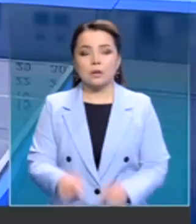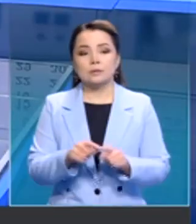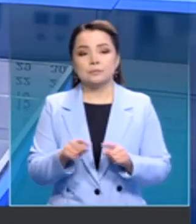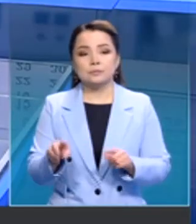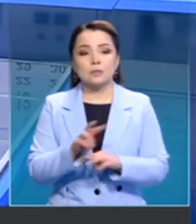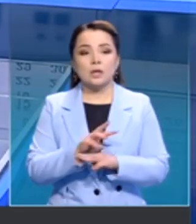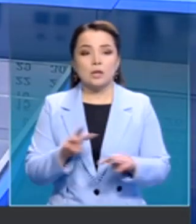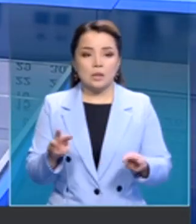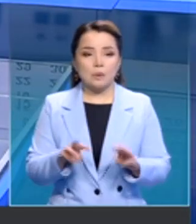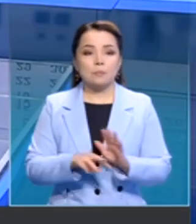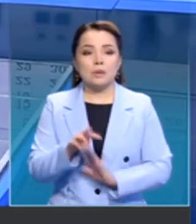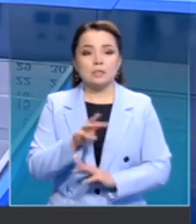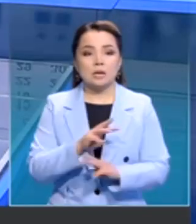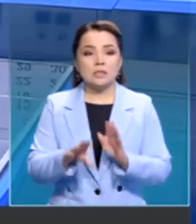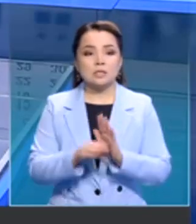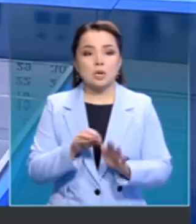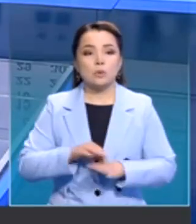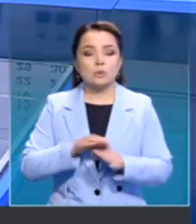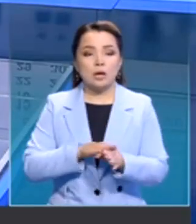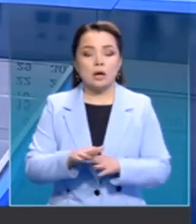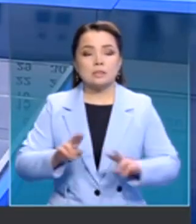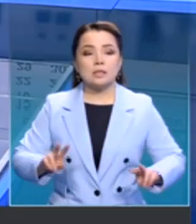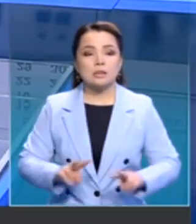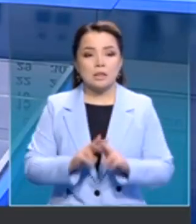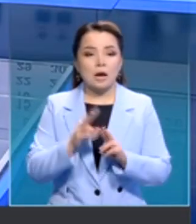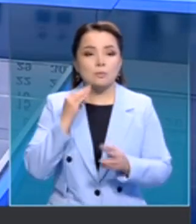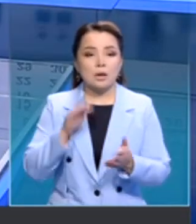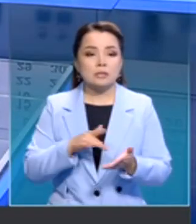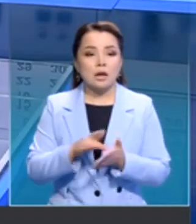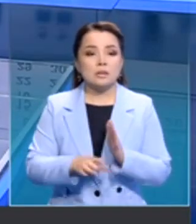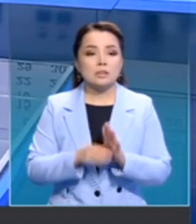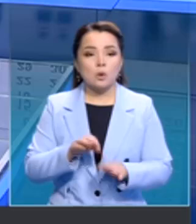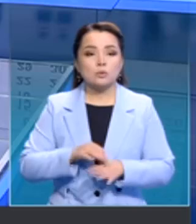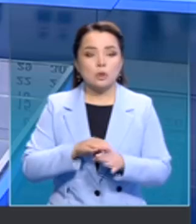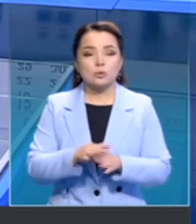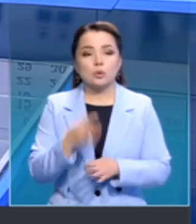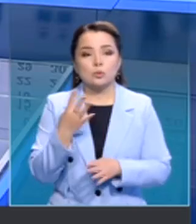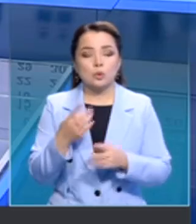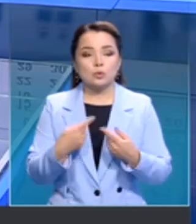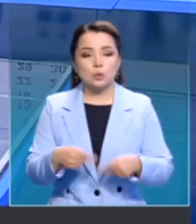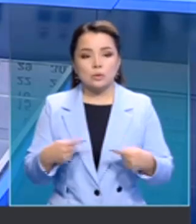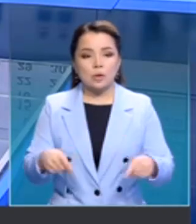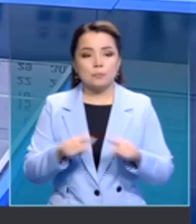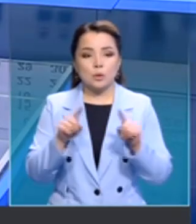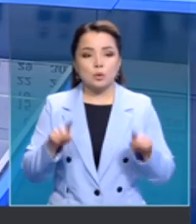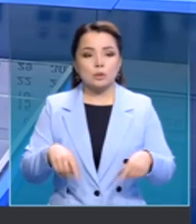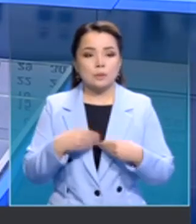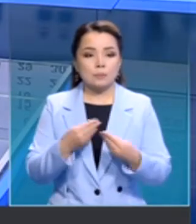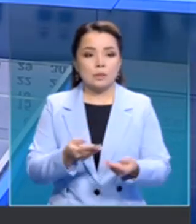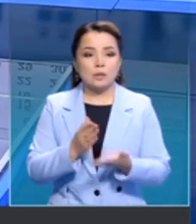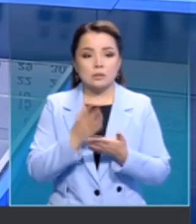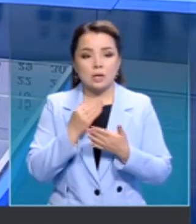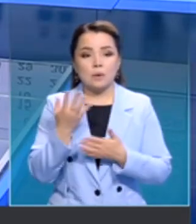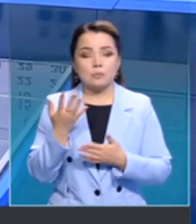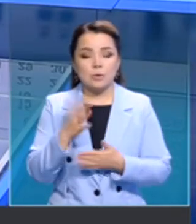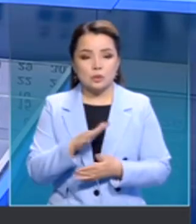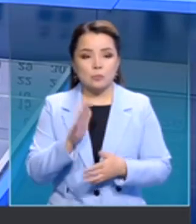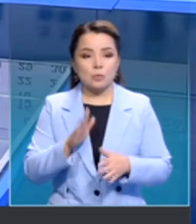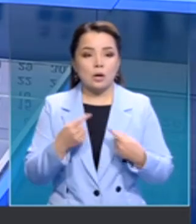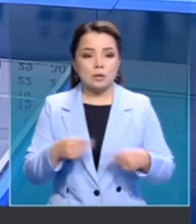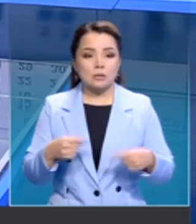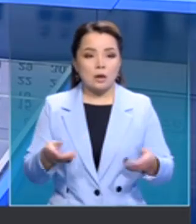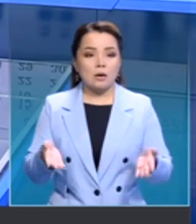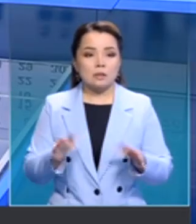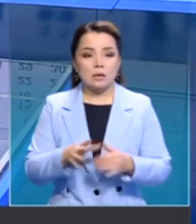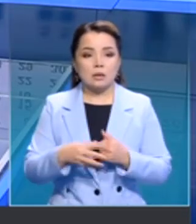Алдағы мәжіліс және мәслихат сайлауында Астана мен Алматы сайлаушыларына төрт түрлі бюллетен беріледі. Ал қалған аймақтарда бесеу болады. Өйткені